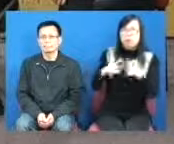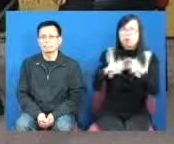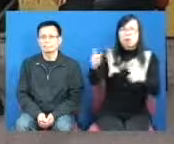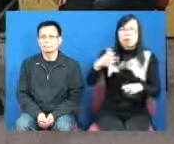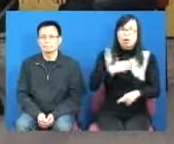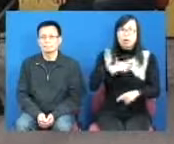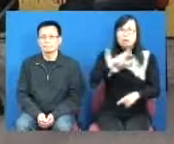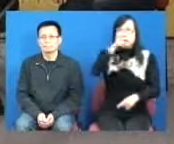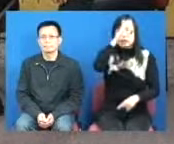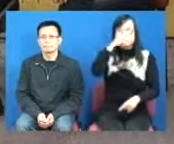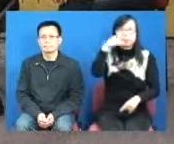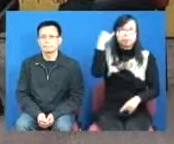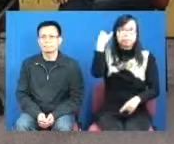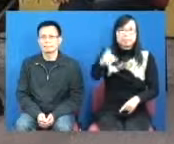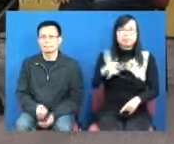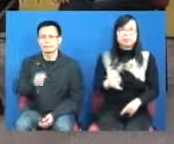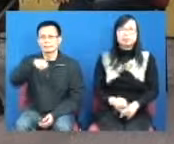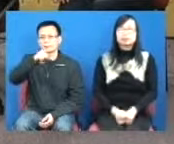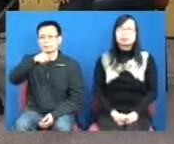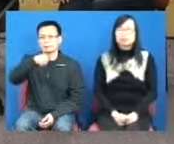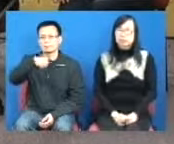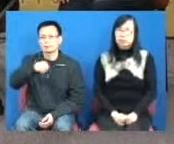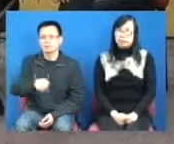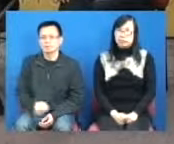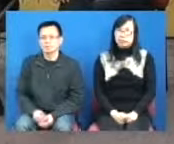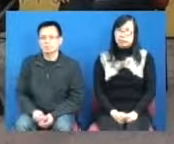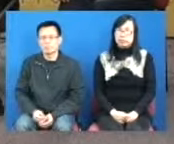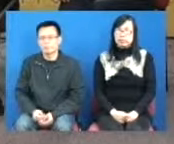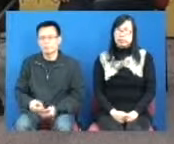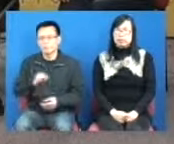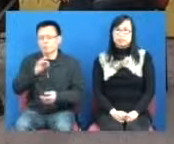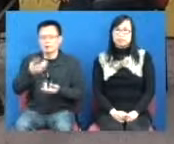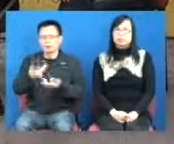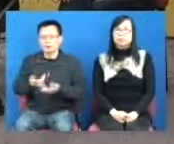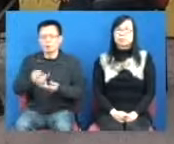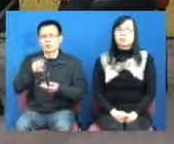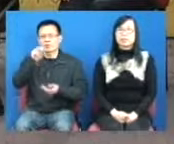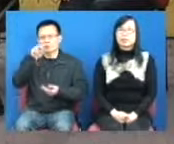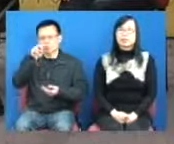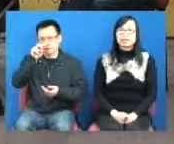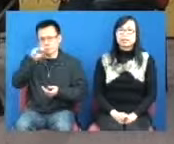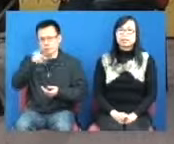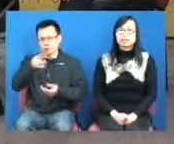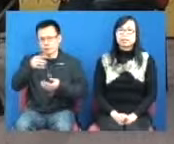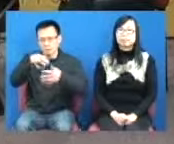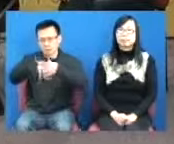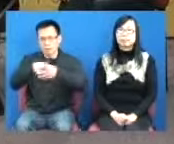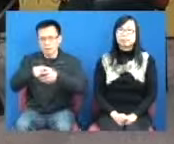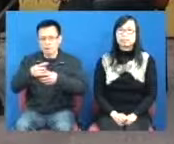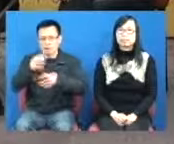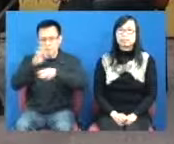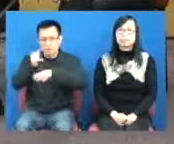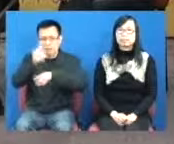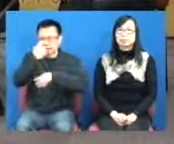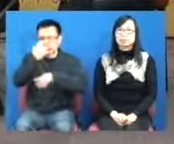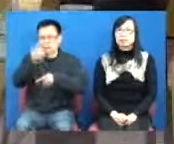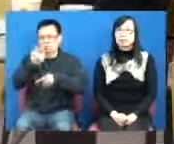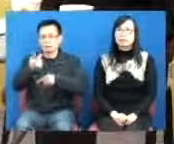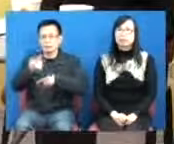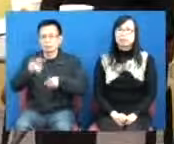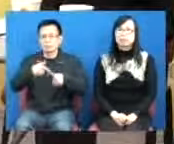政府就太無能了是的所以你見到現在我想這個其中精英心態是一個很大的問題